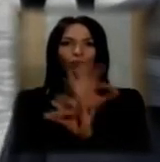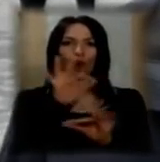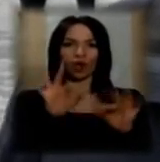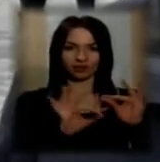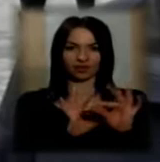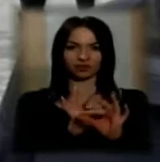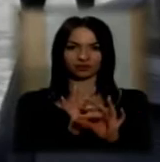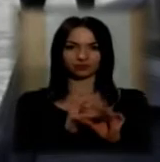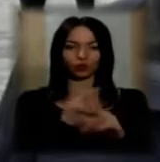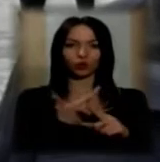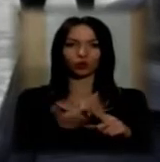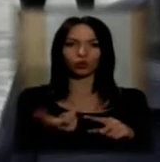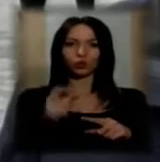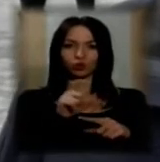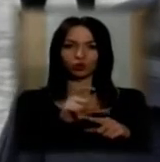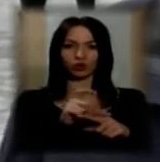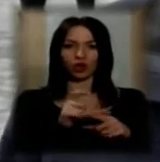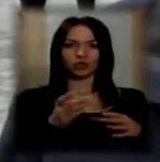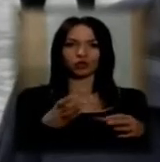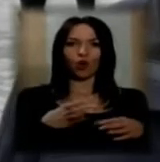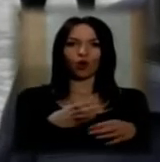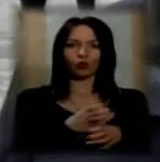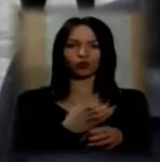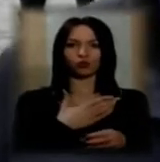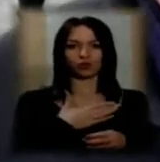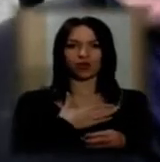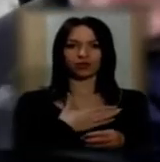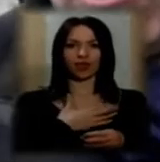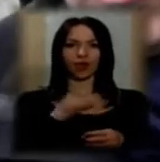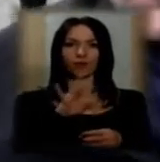дуже скорочуються наші профспілкові